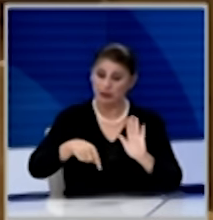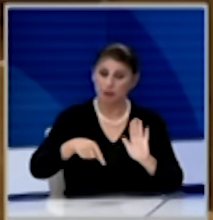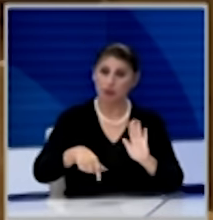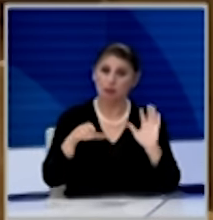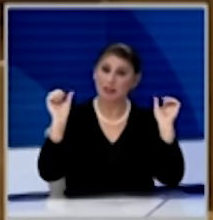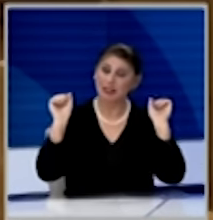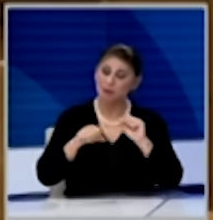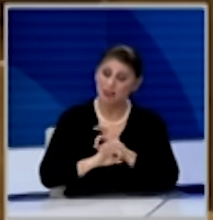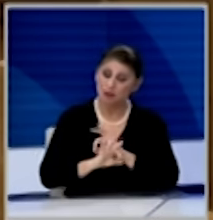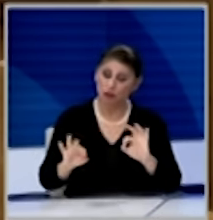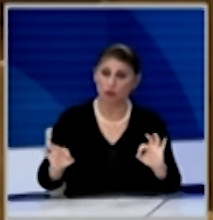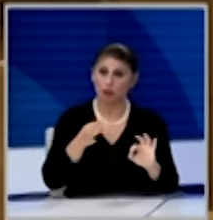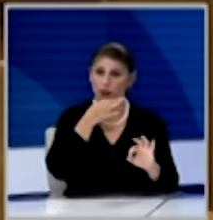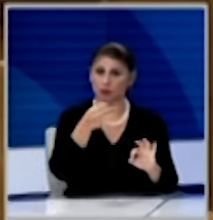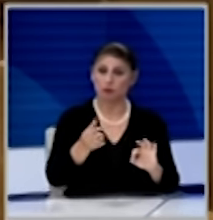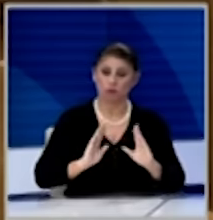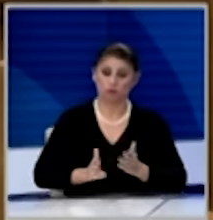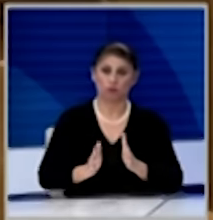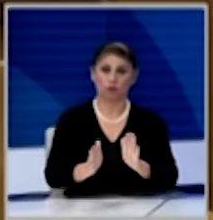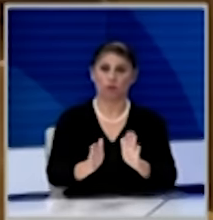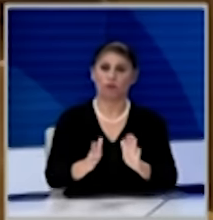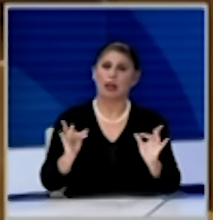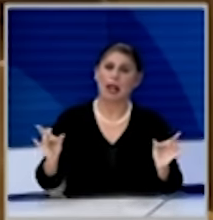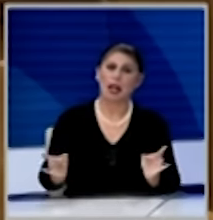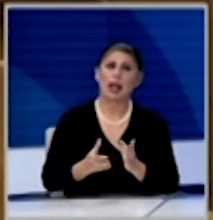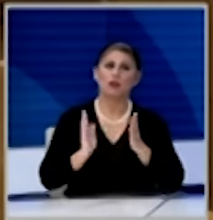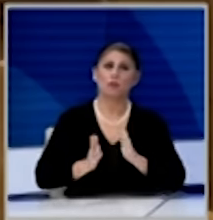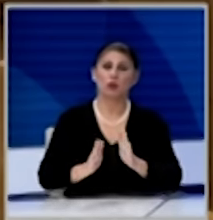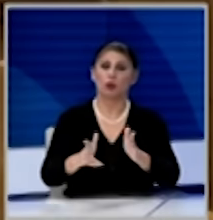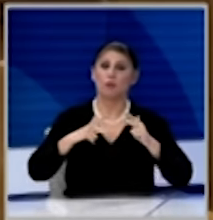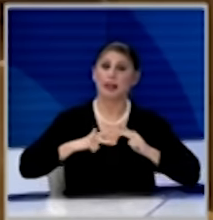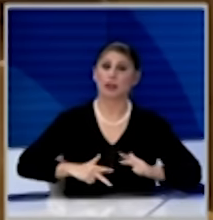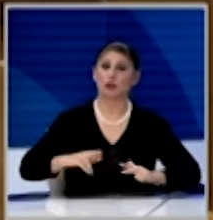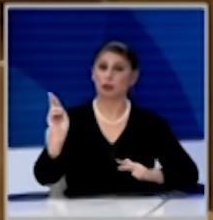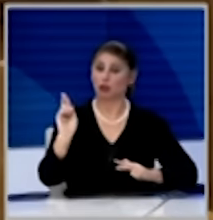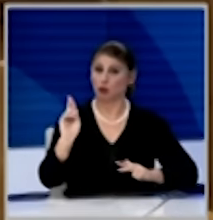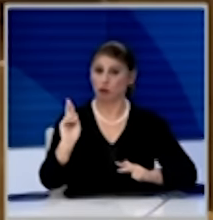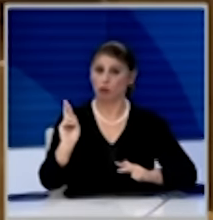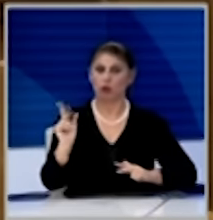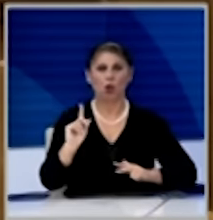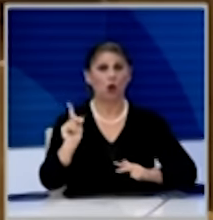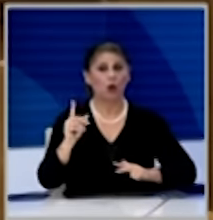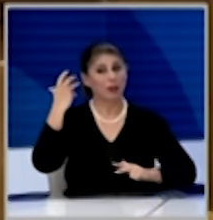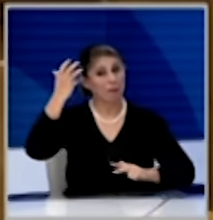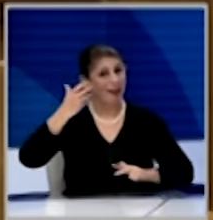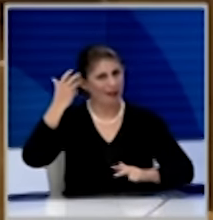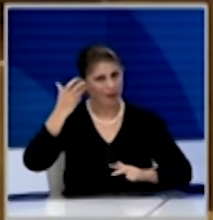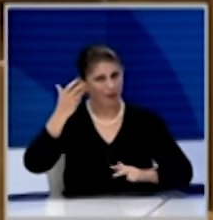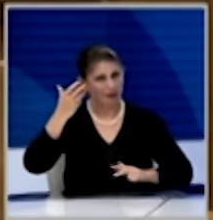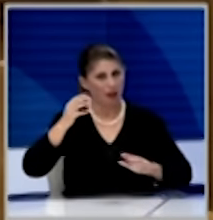με βεβαιότητα να μας πείτε ότι έχουν προχωρήσει ή έστω προχωρούν με ικανοποιητικούς ρυθμούς όχι οι μελέτες